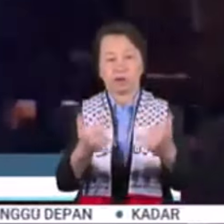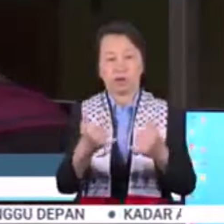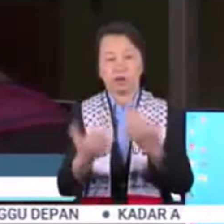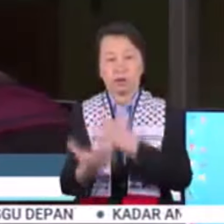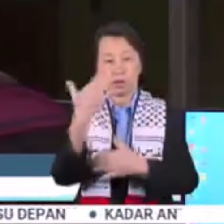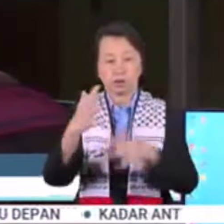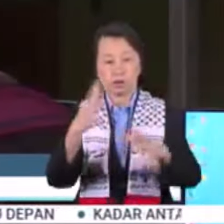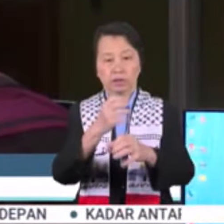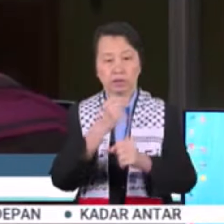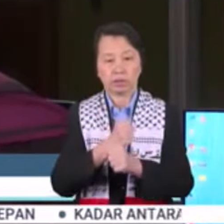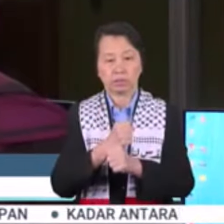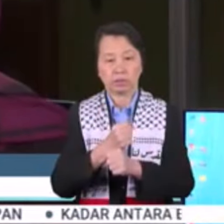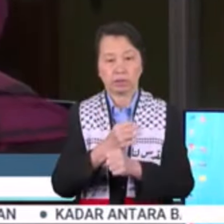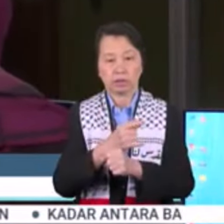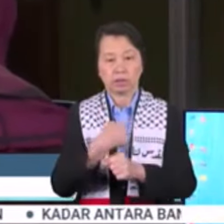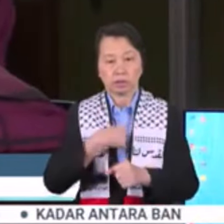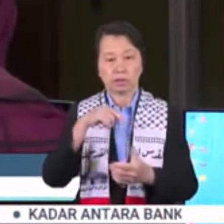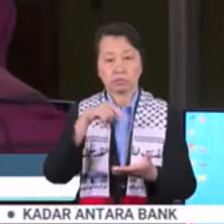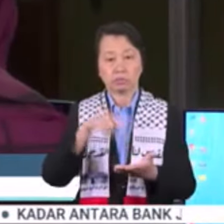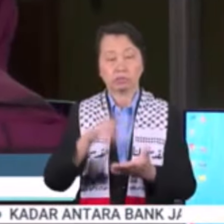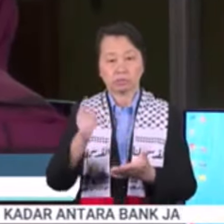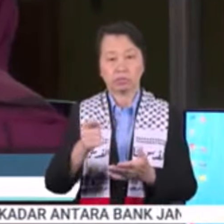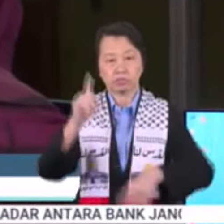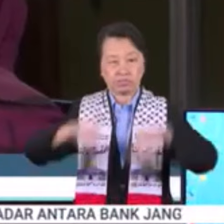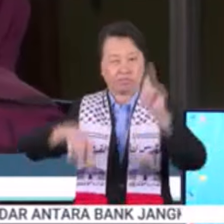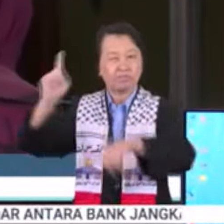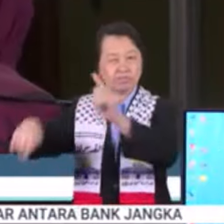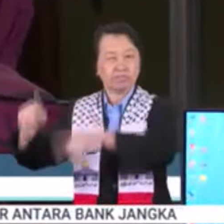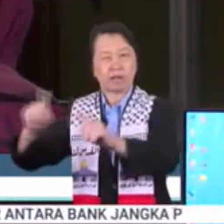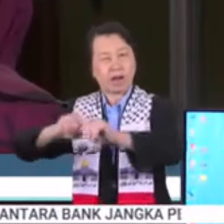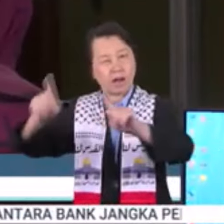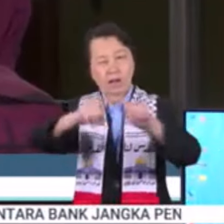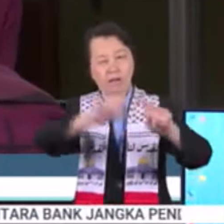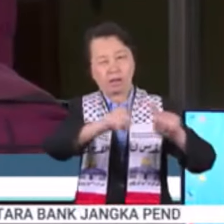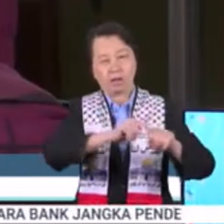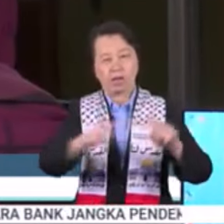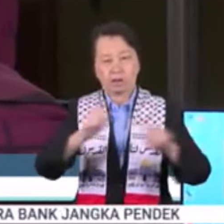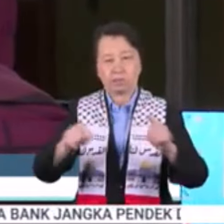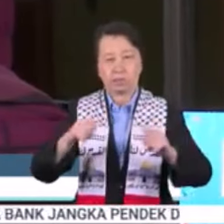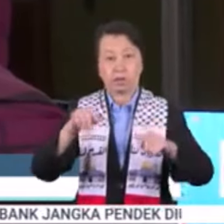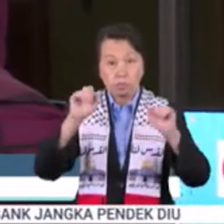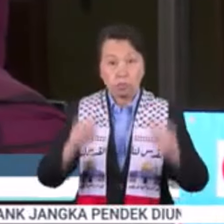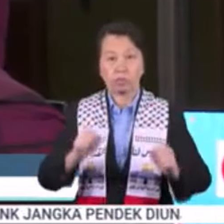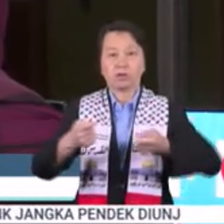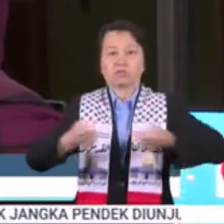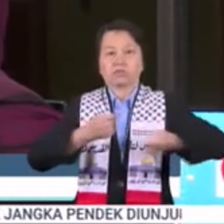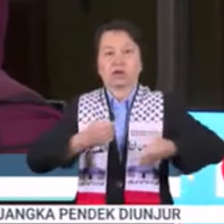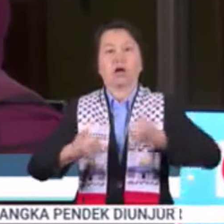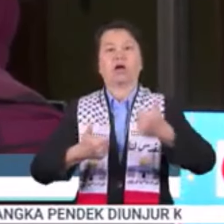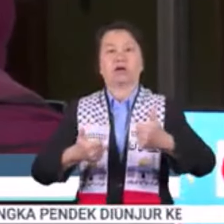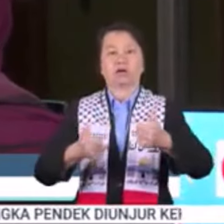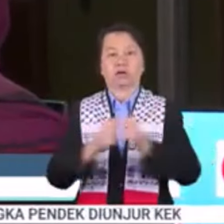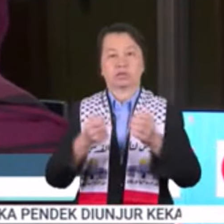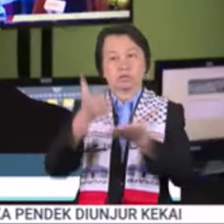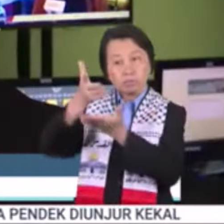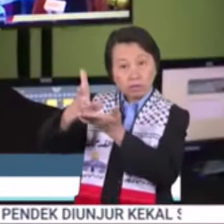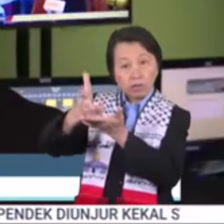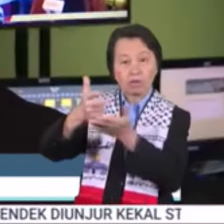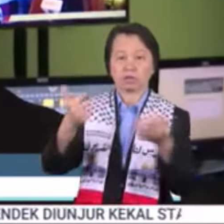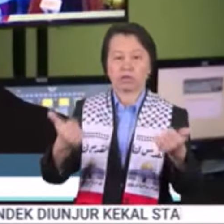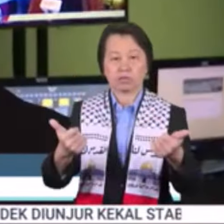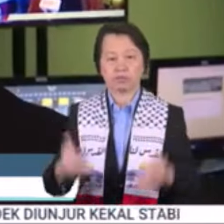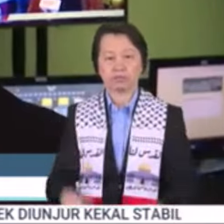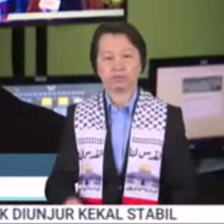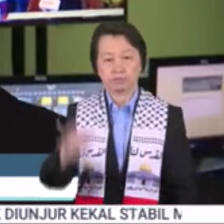dapat dan fasiliti dia memang berbeza-beza lah, tapi kita manage untuk siarkan benda.